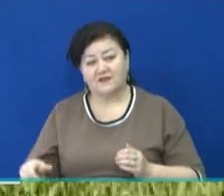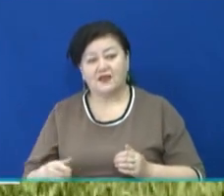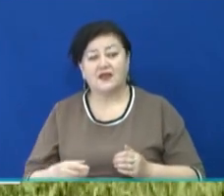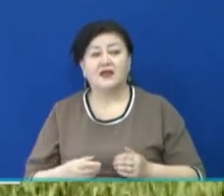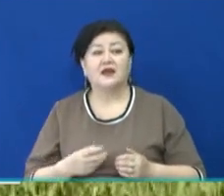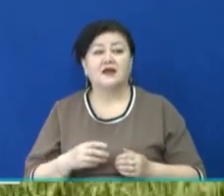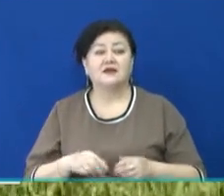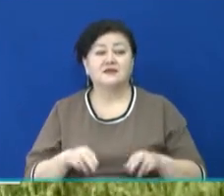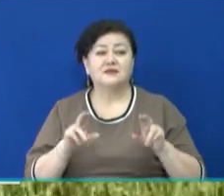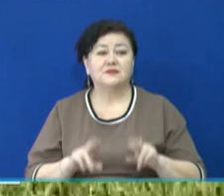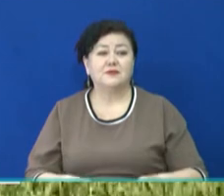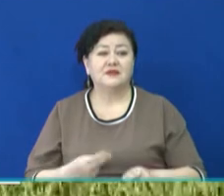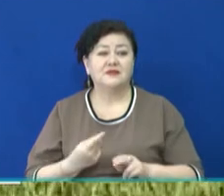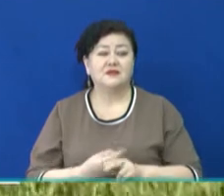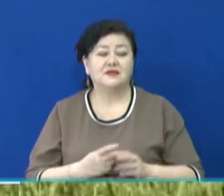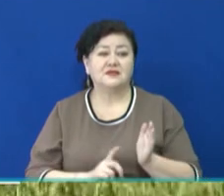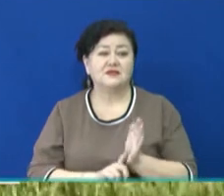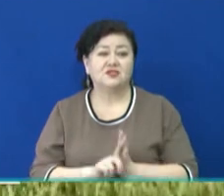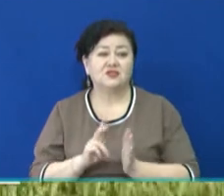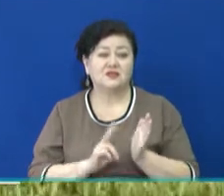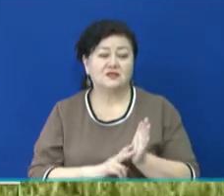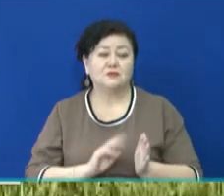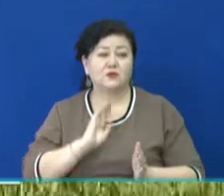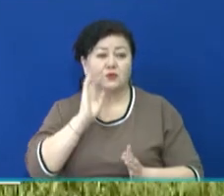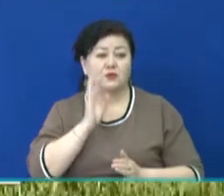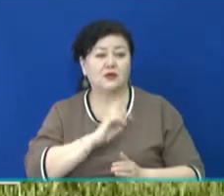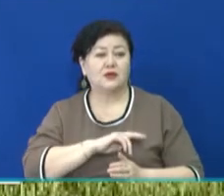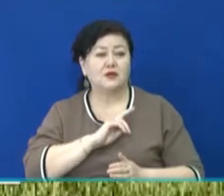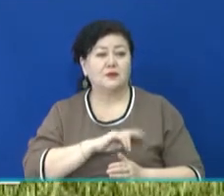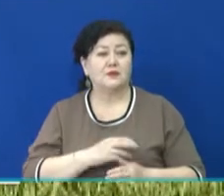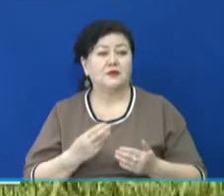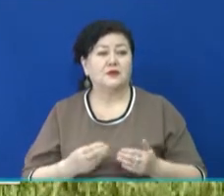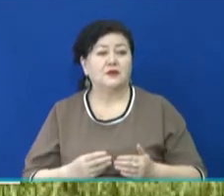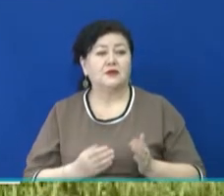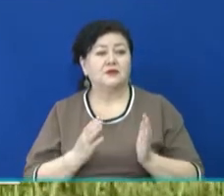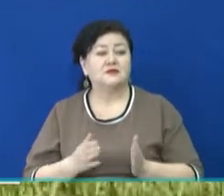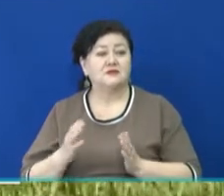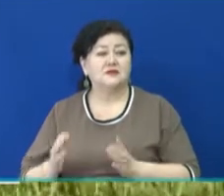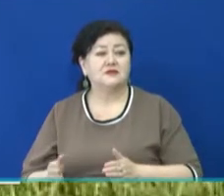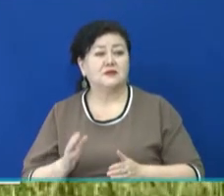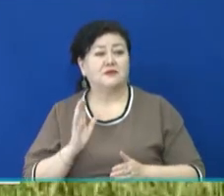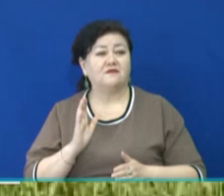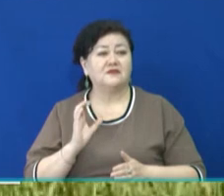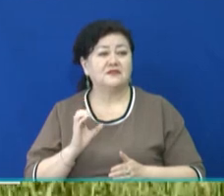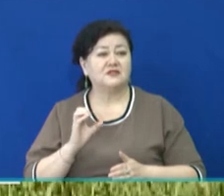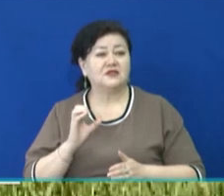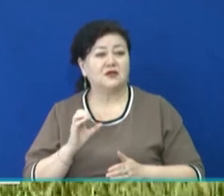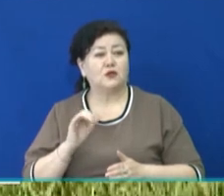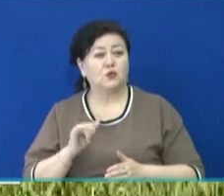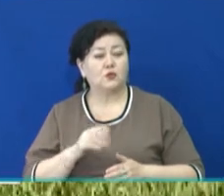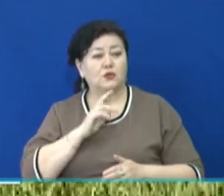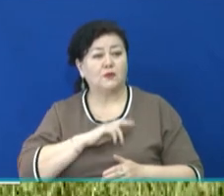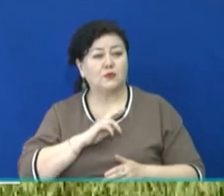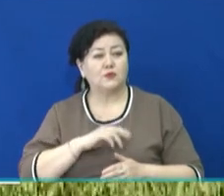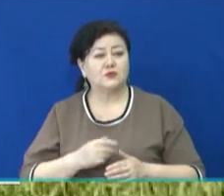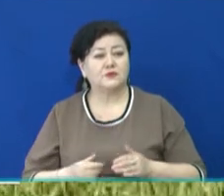противопожарной. Значит, работает уже с 7 утра сегодня два вертолета и 8 с системой ВСУ, значит, с водозаборными системами,